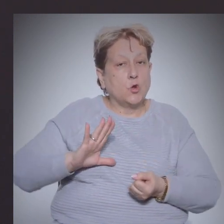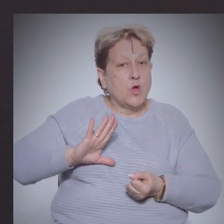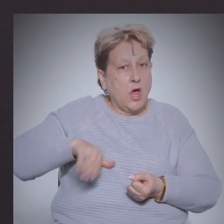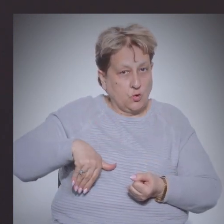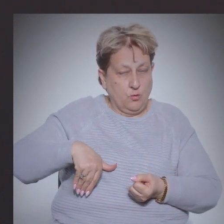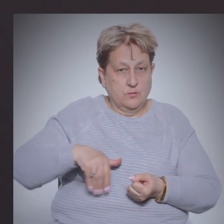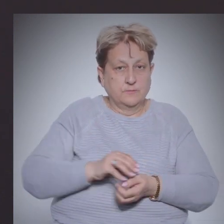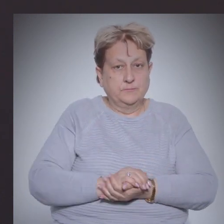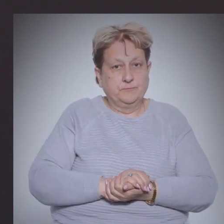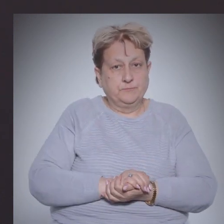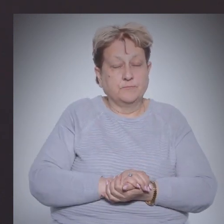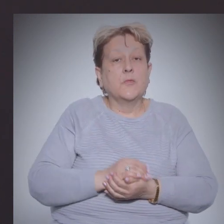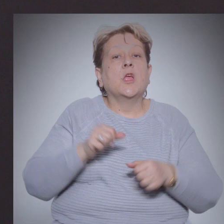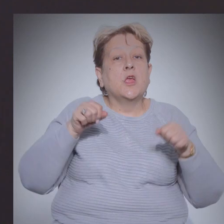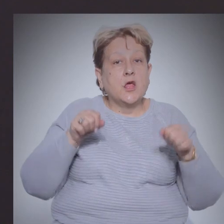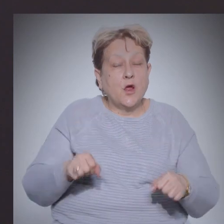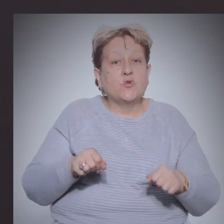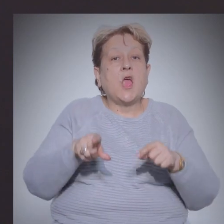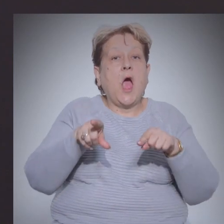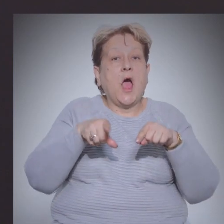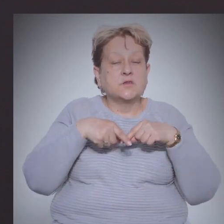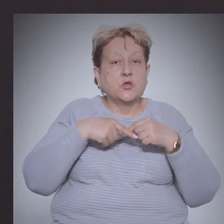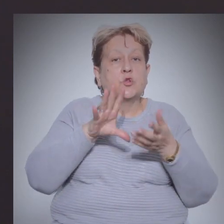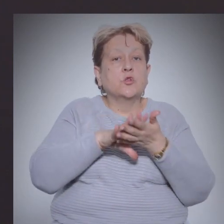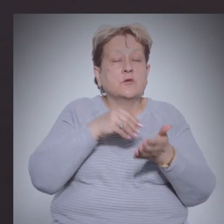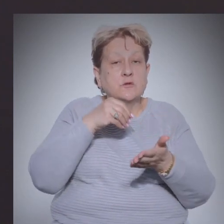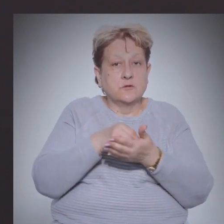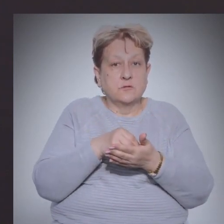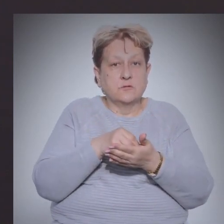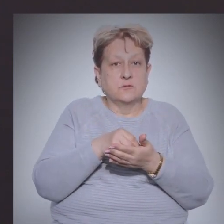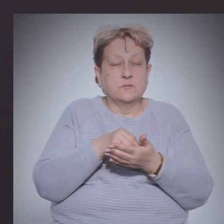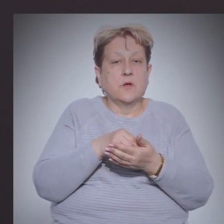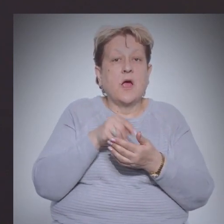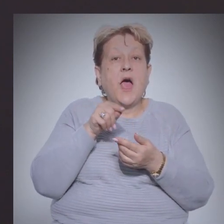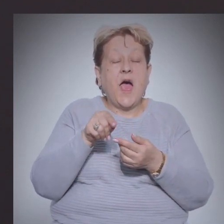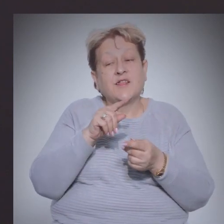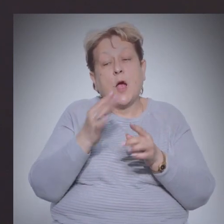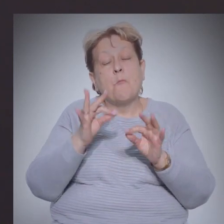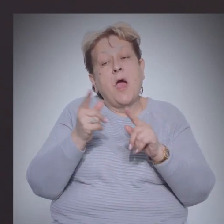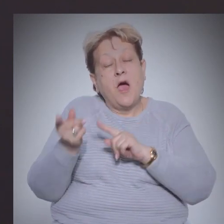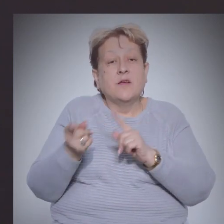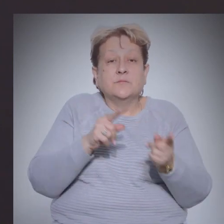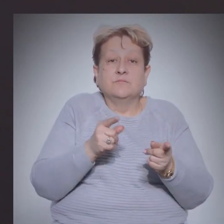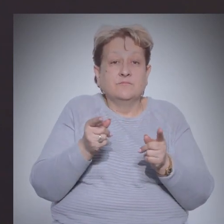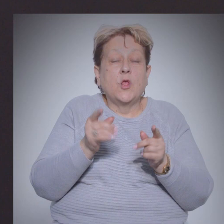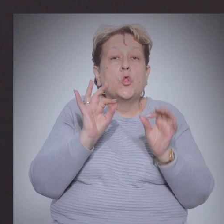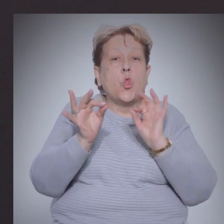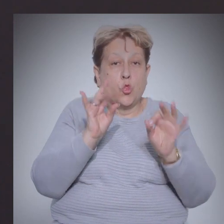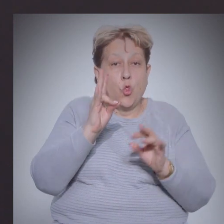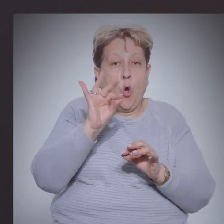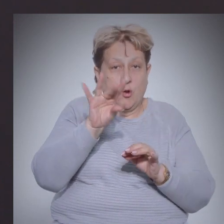ստանալուց հետո։ Իրավունքի հասաննելությունը նշանակում է, որ այս կամայն